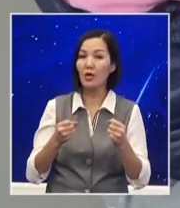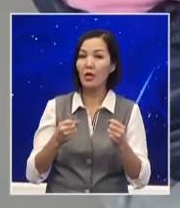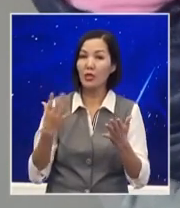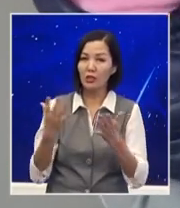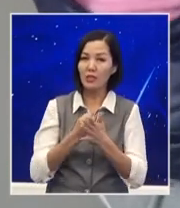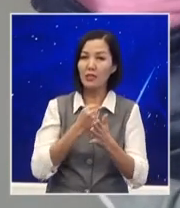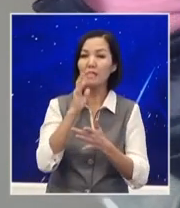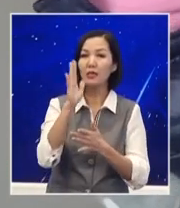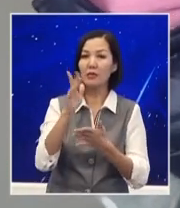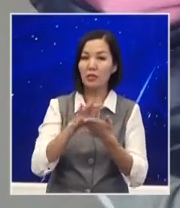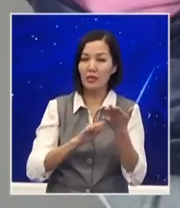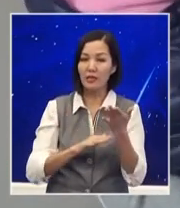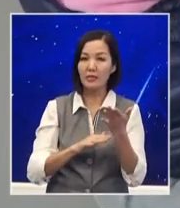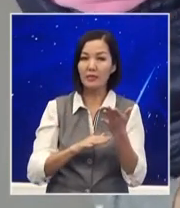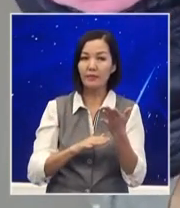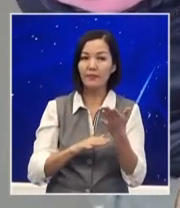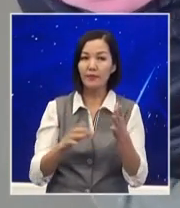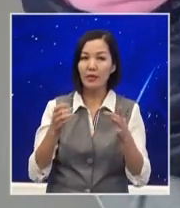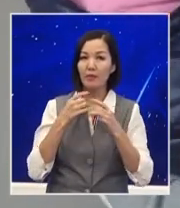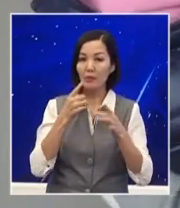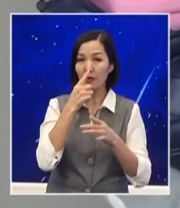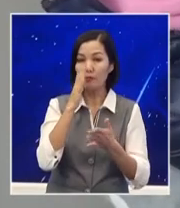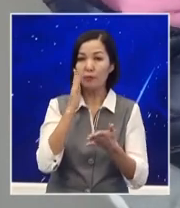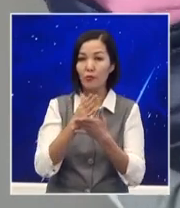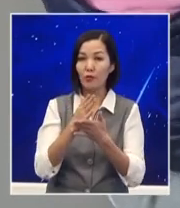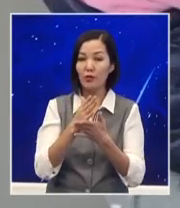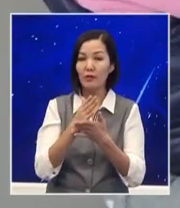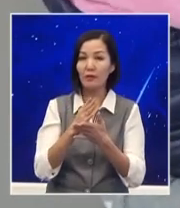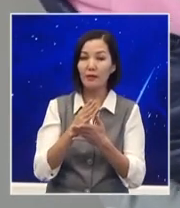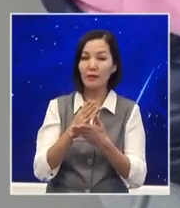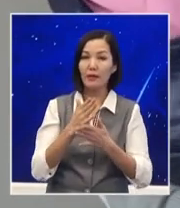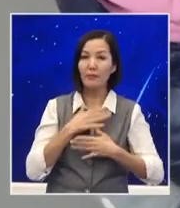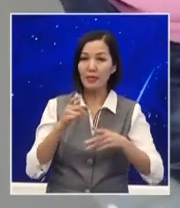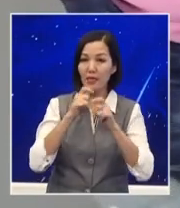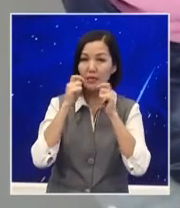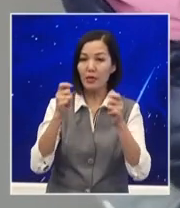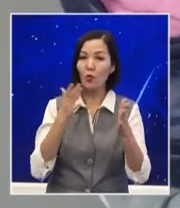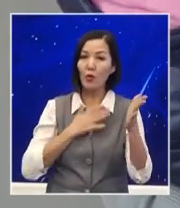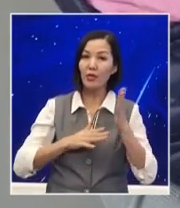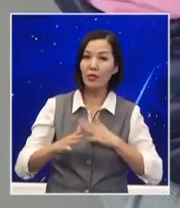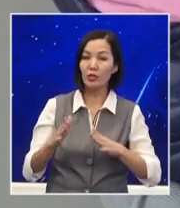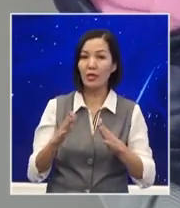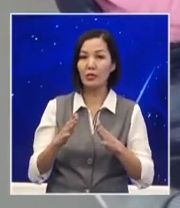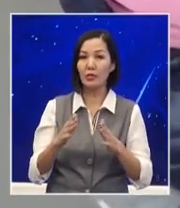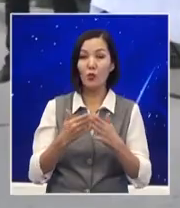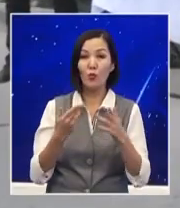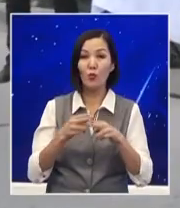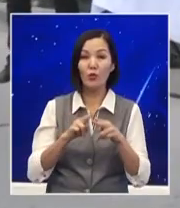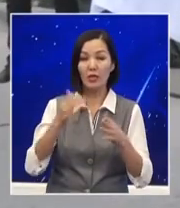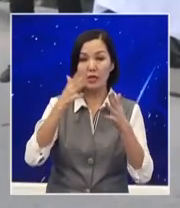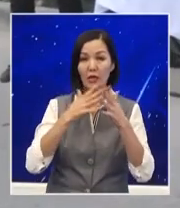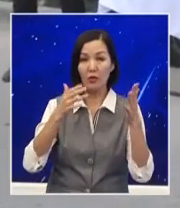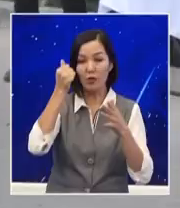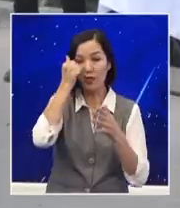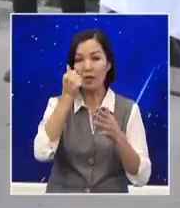беріңіздер. Алдымызда міне қаншама жағы мейрамдар келе жатыр. Соған орай бізге жасаған қуаныштарына қуанышымда шегіз жоқ. Бұл күні